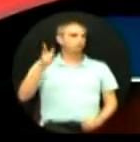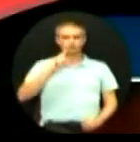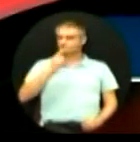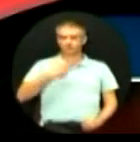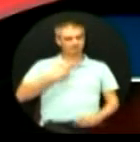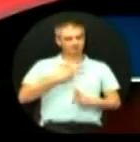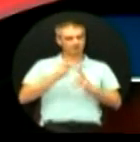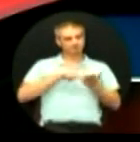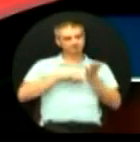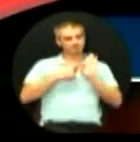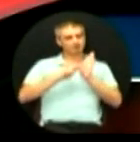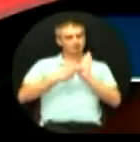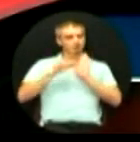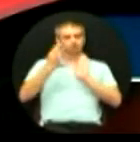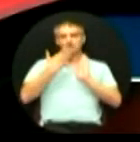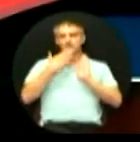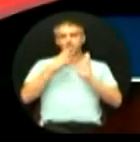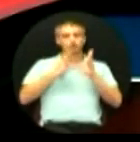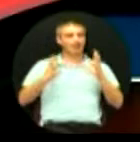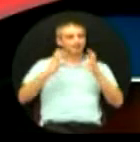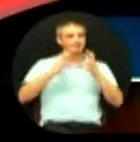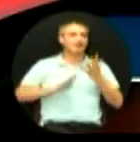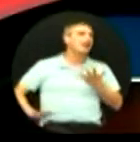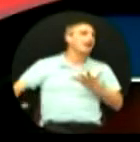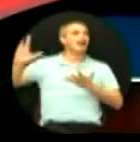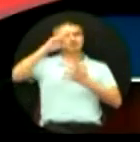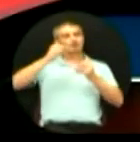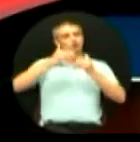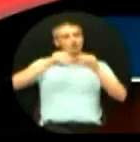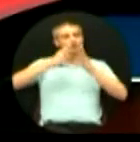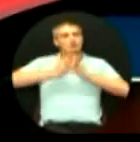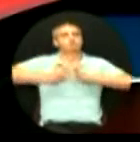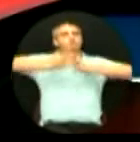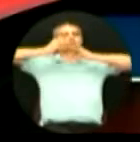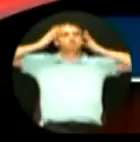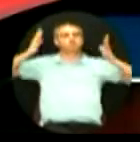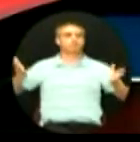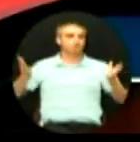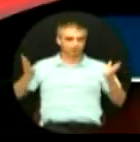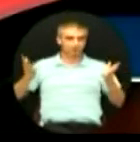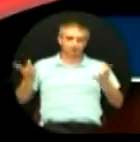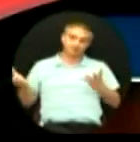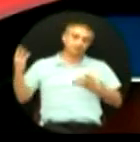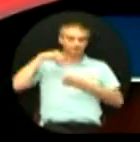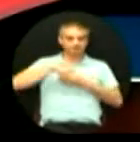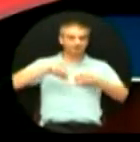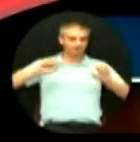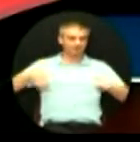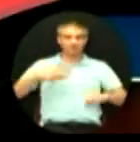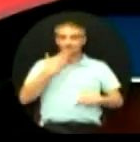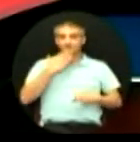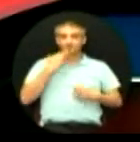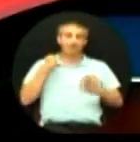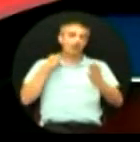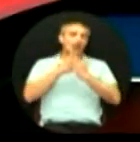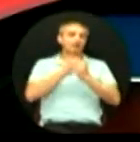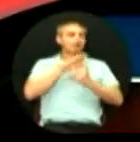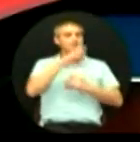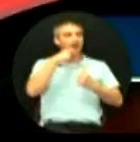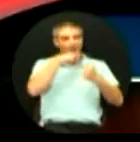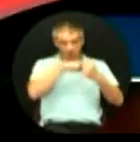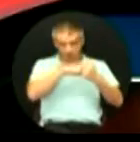רק מציג את התוכנית שלו לירושלים רבתי, זה להרחבת הגבולות המוניציפליים של ירושלים, ולהכיל את הריבונות של ירושלים עד מעלה